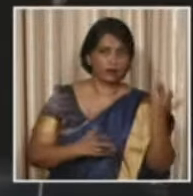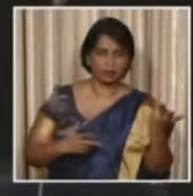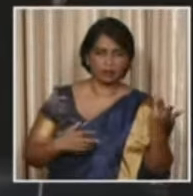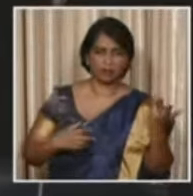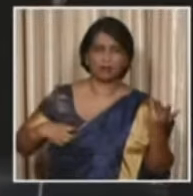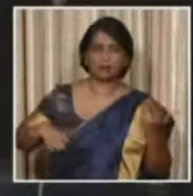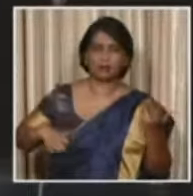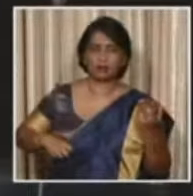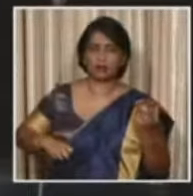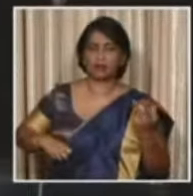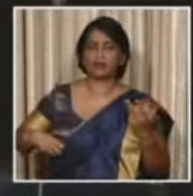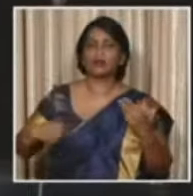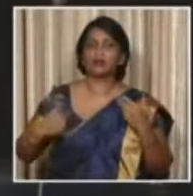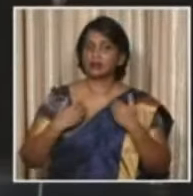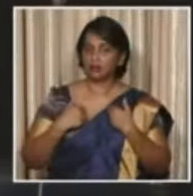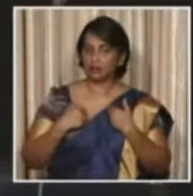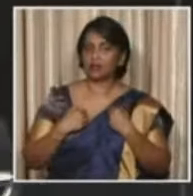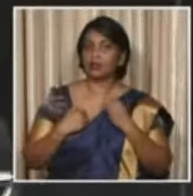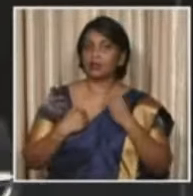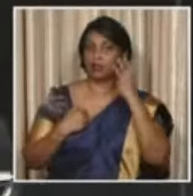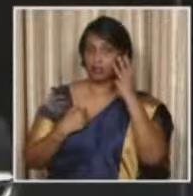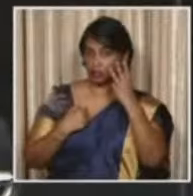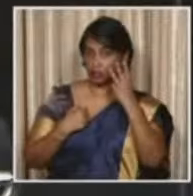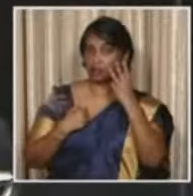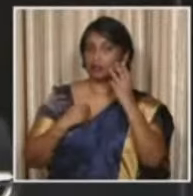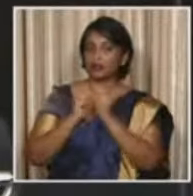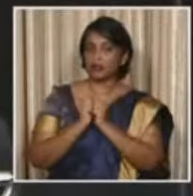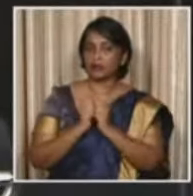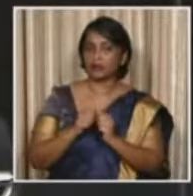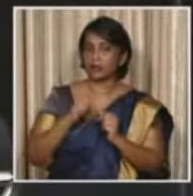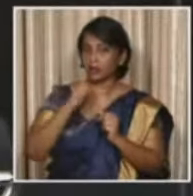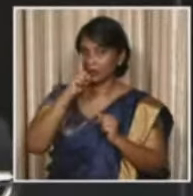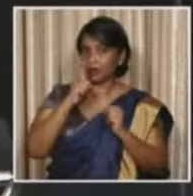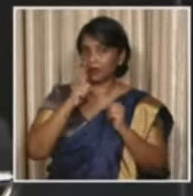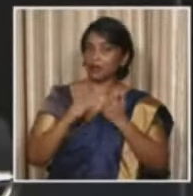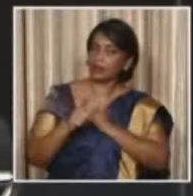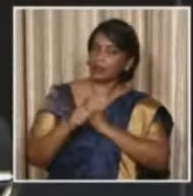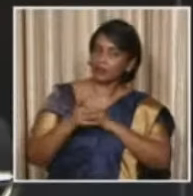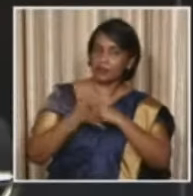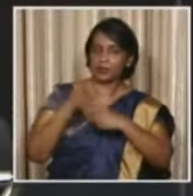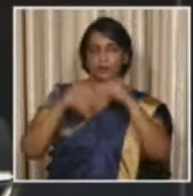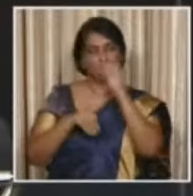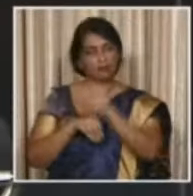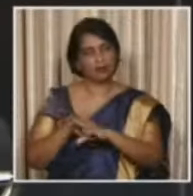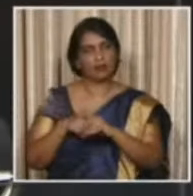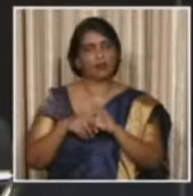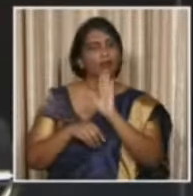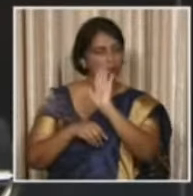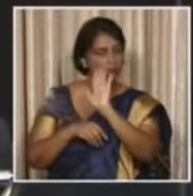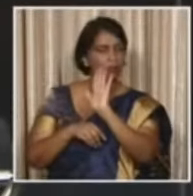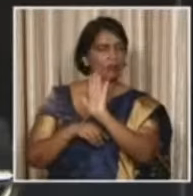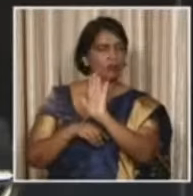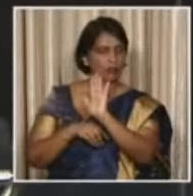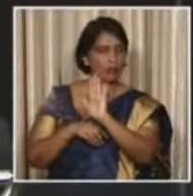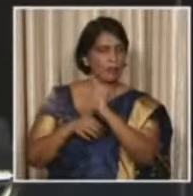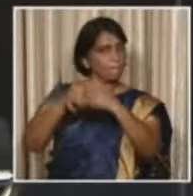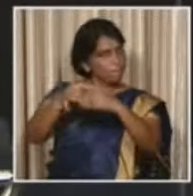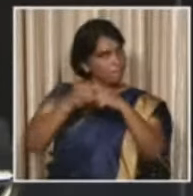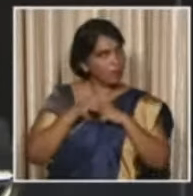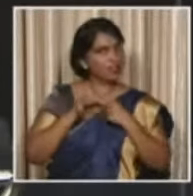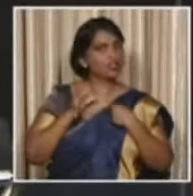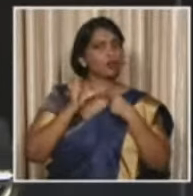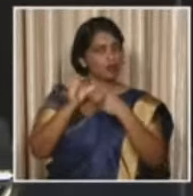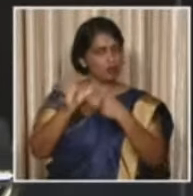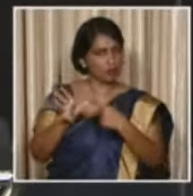den. Metana apita තුනක් දේවල් කරන්න තිබුණා. එකක් තමයි අපිට පක්ෂව ඡන්දයෙන් දෙන්න තිබ්බා. ඒක පොඩගෙන. ඔයා මගෙන් ප්‍රශ්න අහුවනේ උත්තරේ